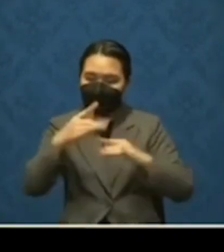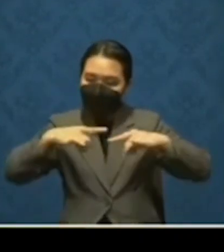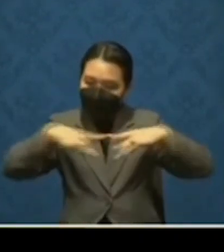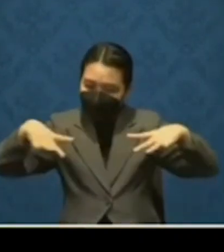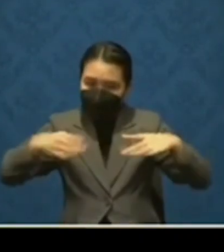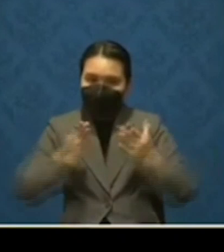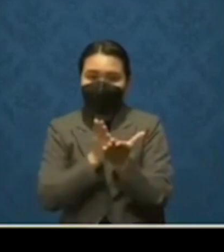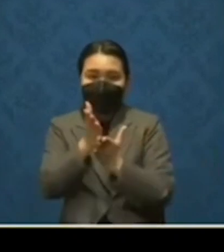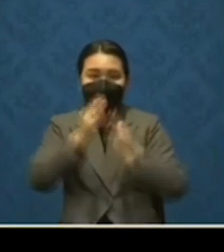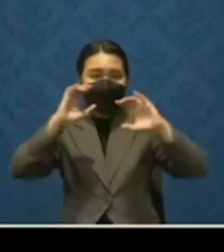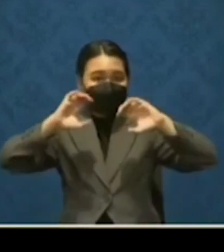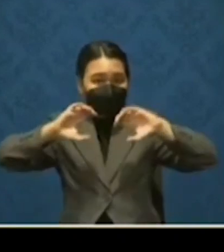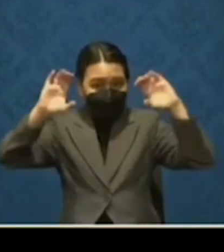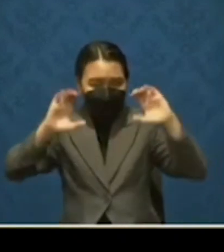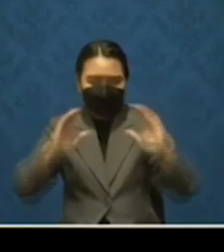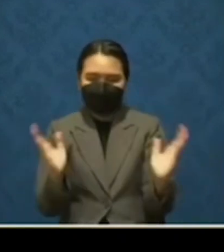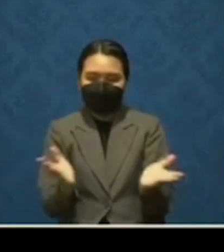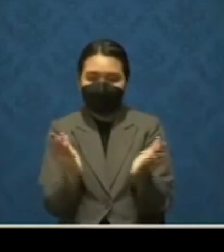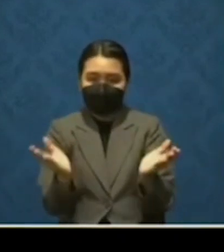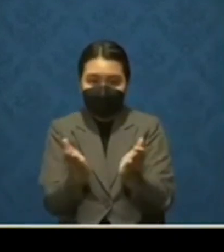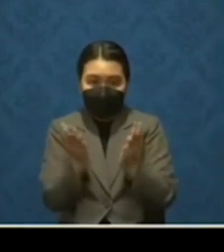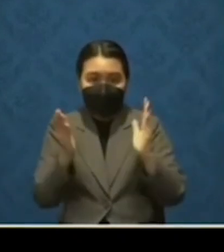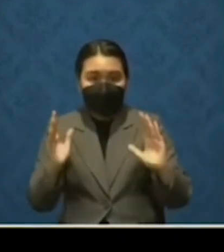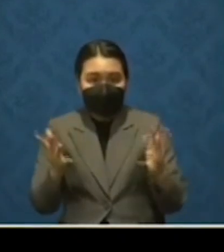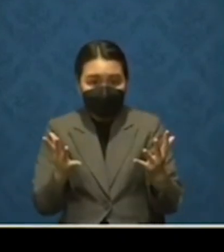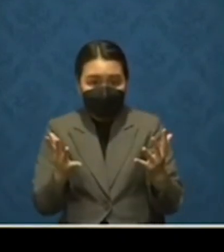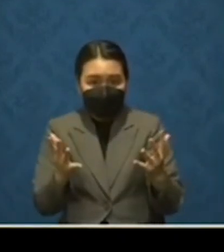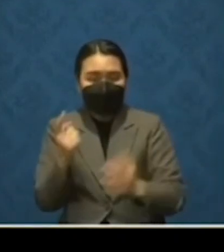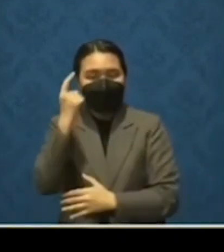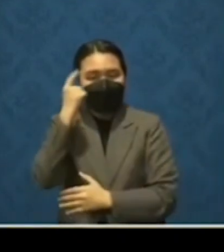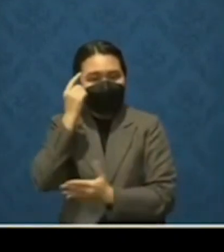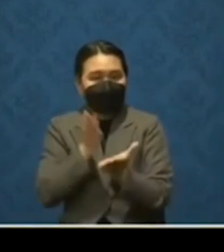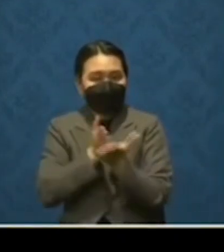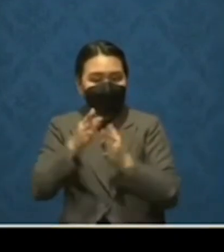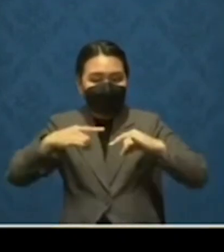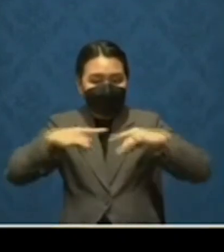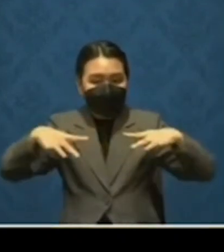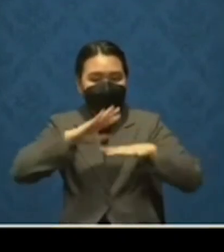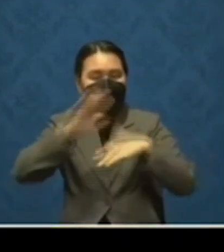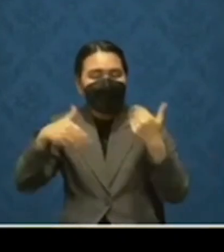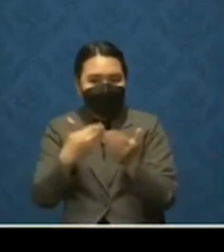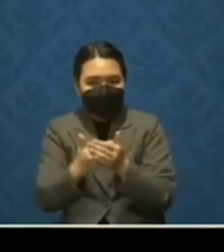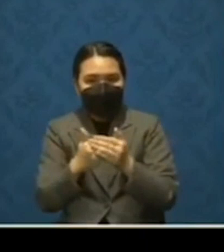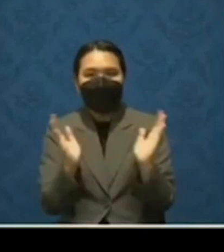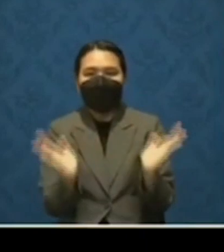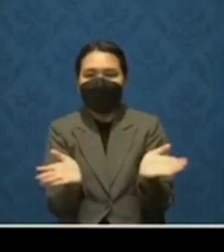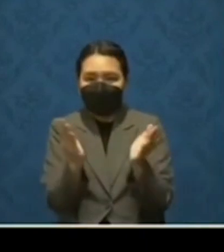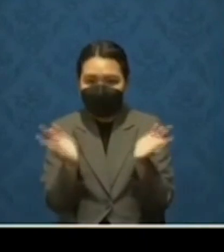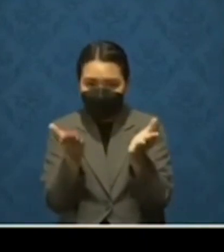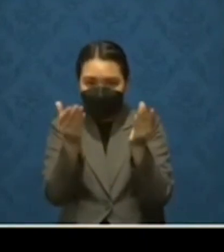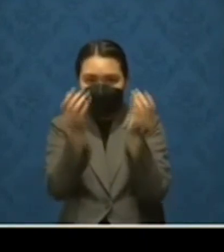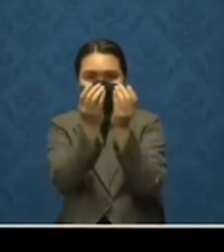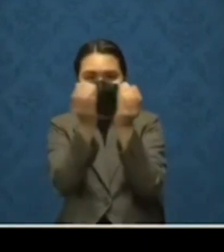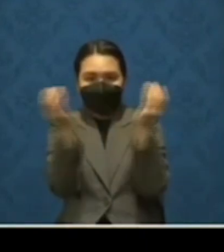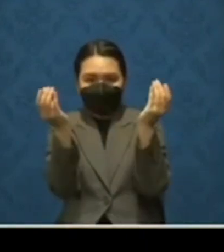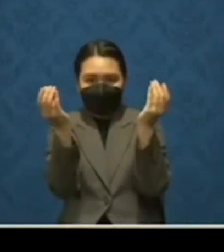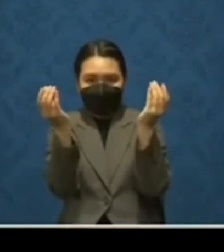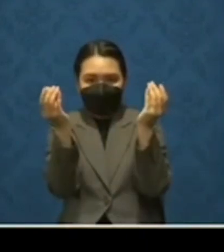ปสนับสนุนก็ถึงว่าฝ่ายค้านทั้งหมดนะฮะสนับสนุนรัฐธรรมนูญ